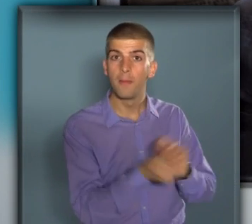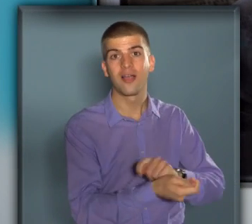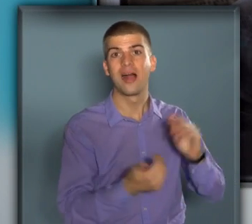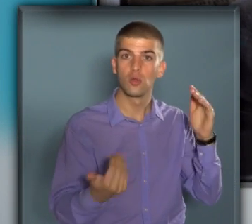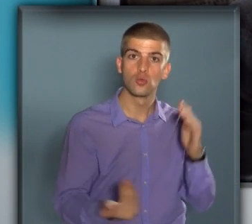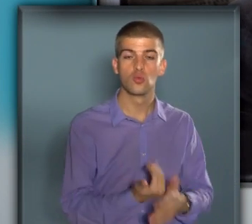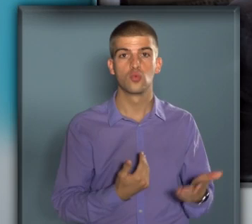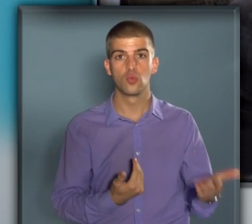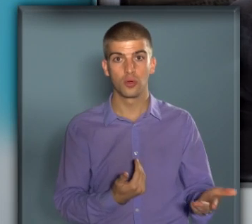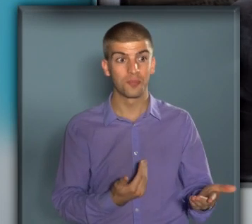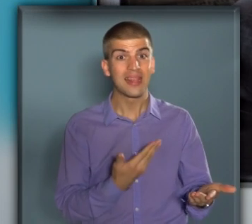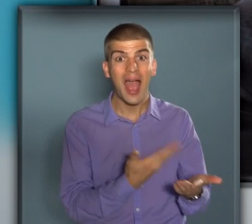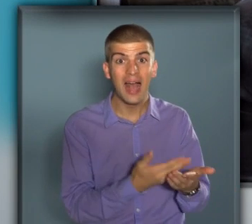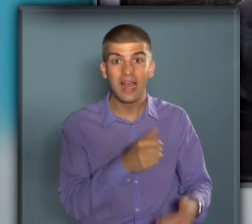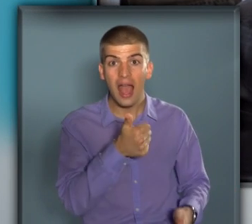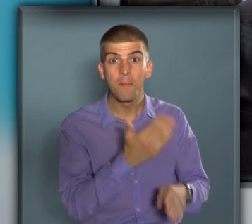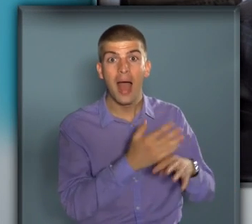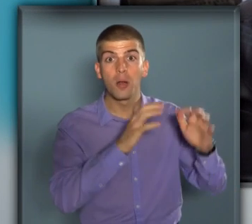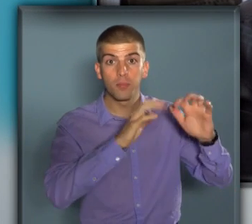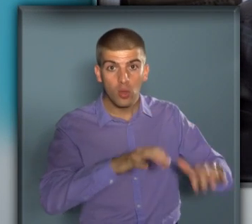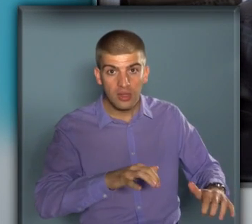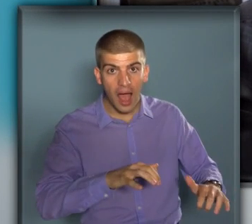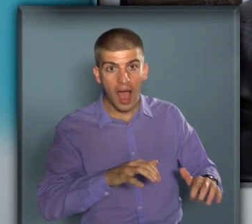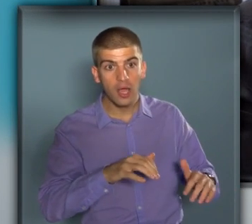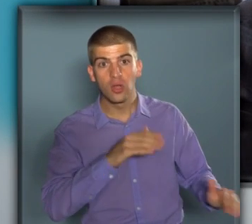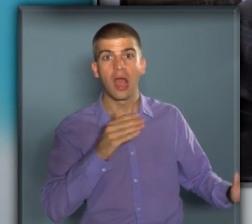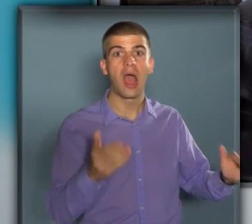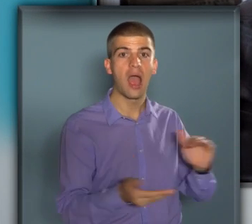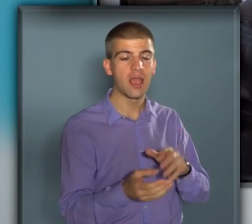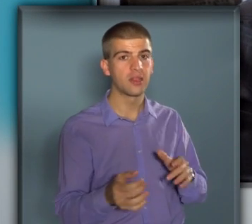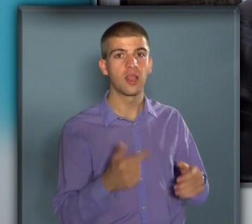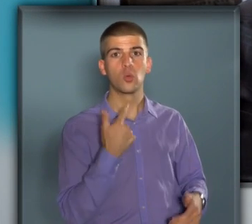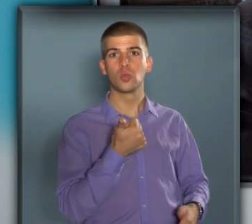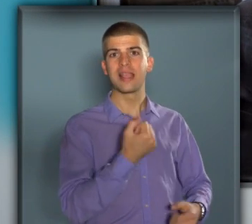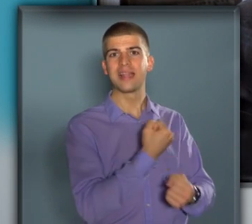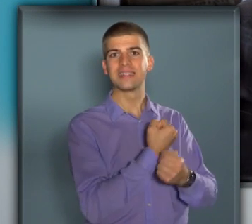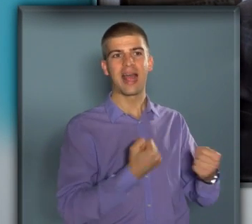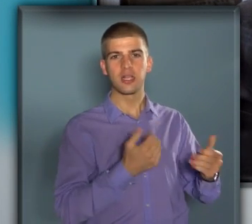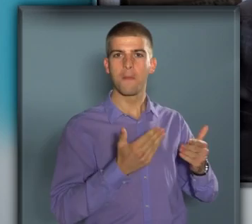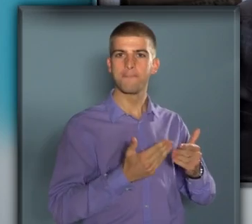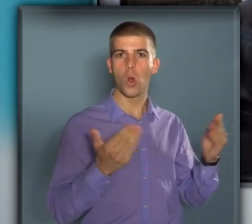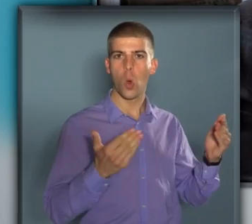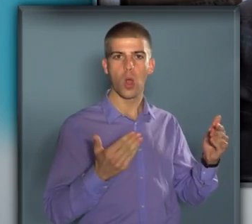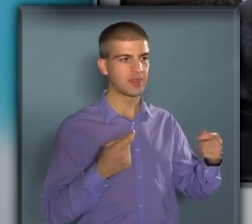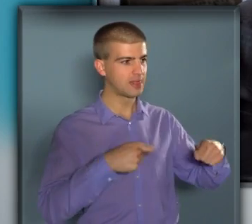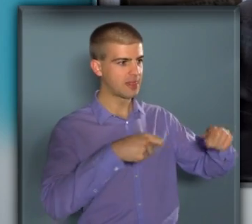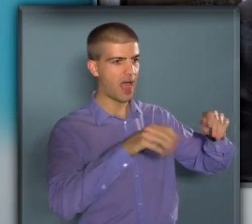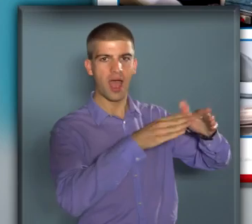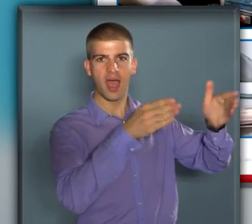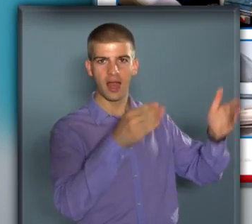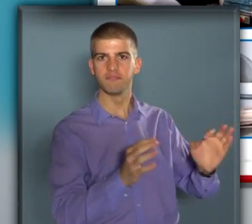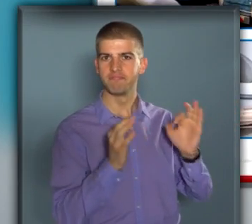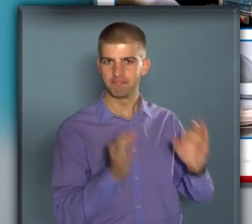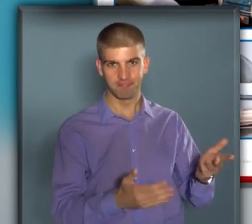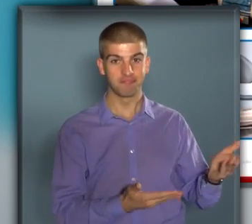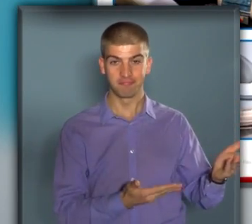rehabilitálni. Tulajdonképpen itt egynek a bontása már meg is történt, és a helyén egy 21. századi modern beruházás